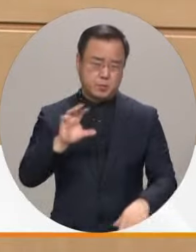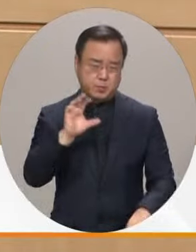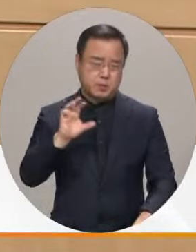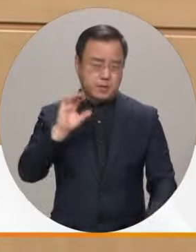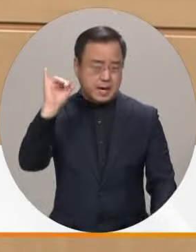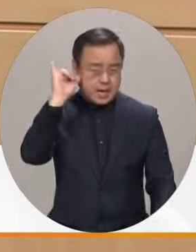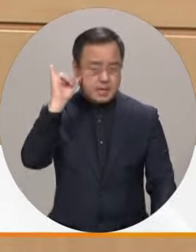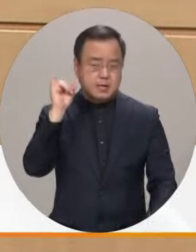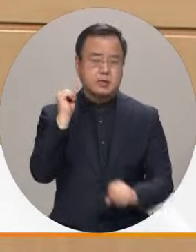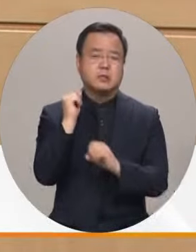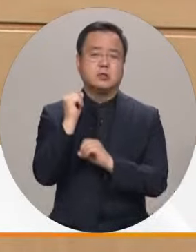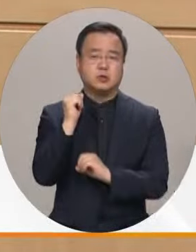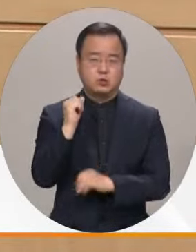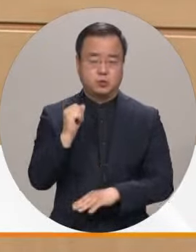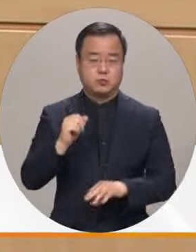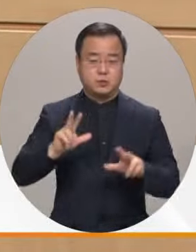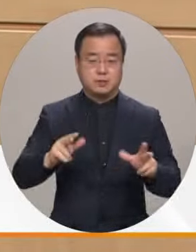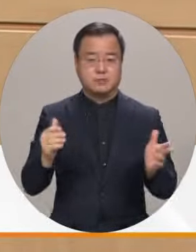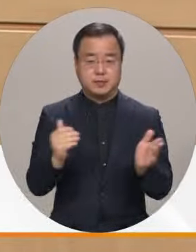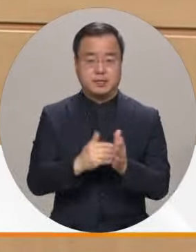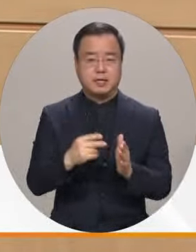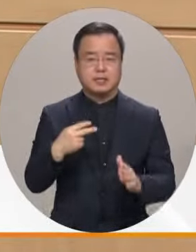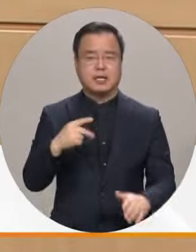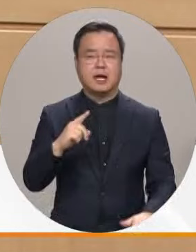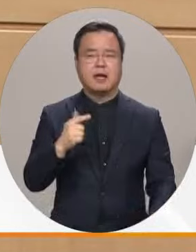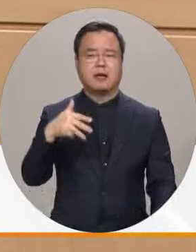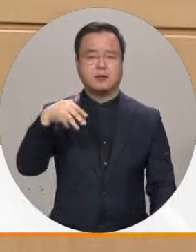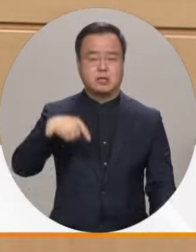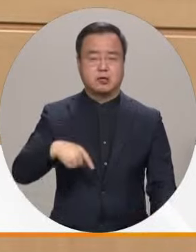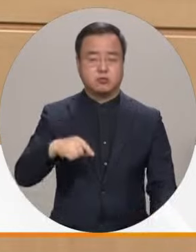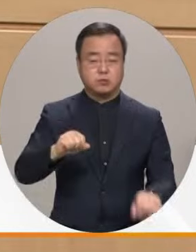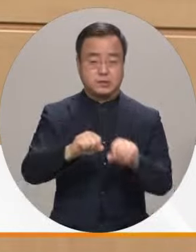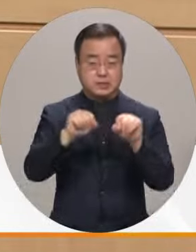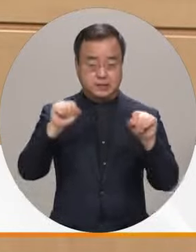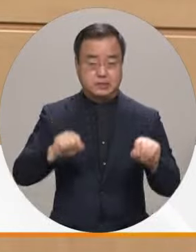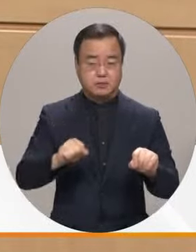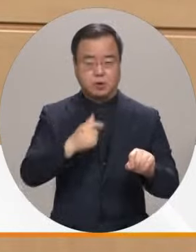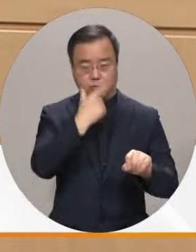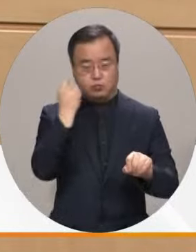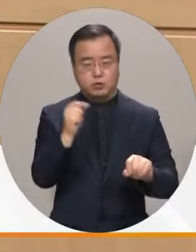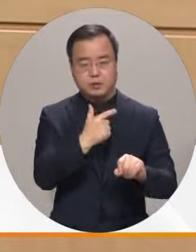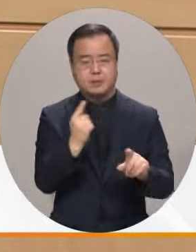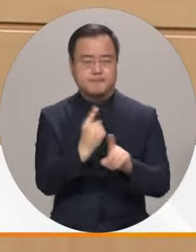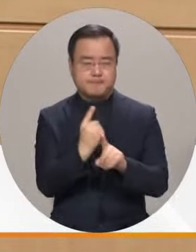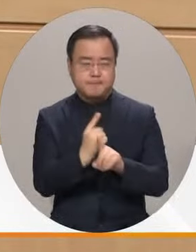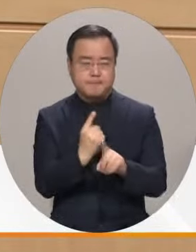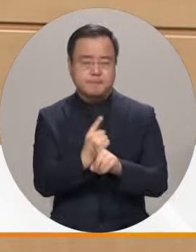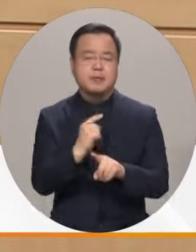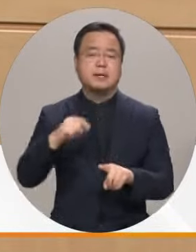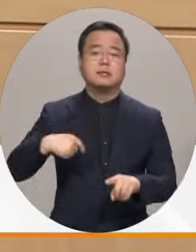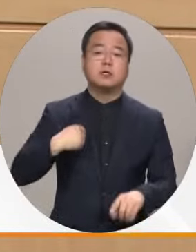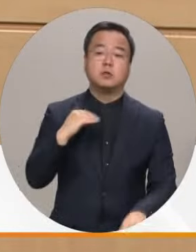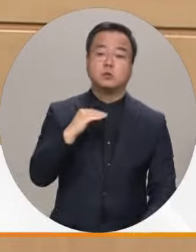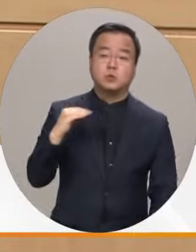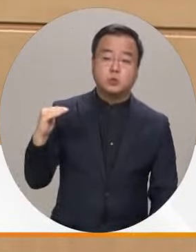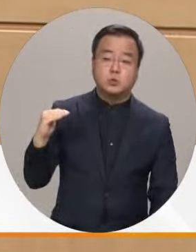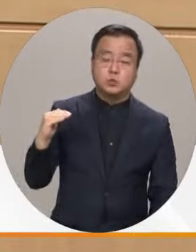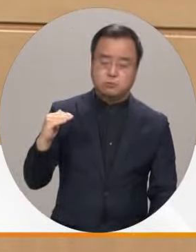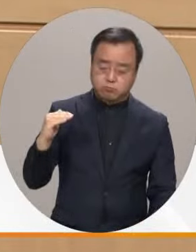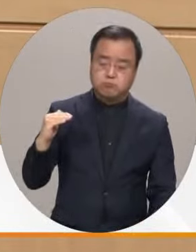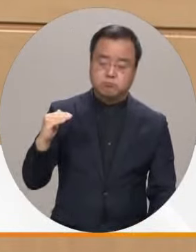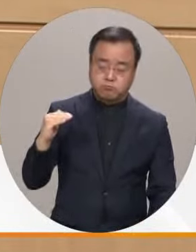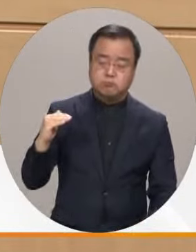그동안 그 단추 시스템을 부족했던 점을 보완을 해서 자기 수준을 언제든지